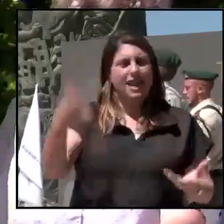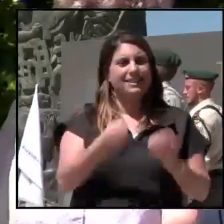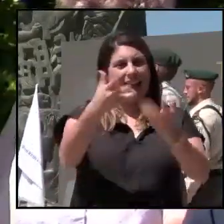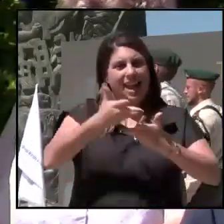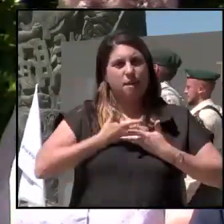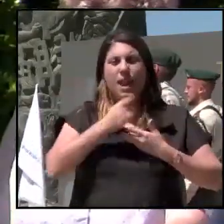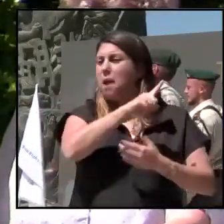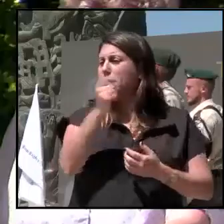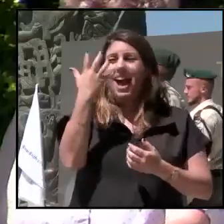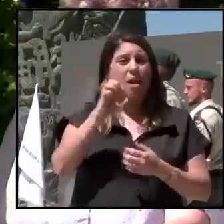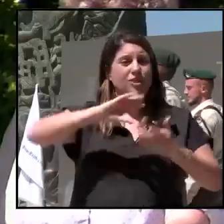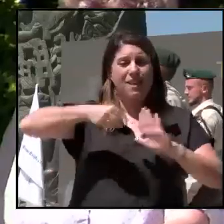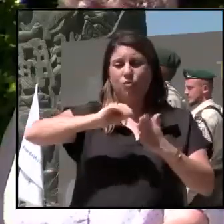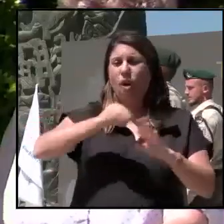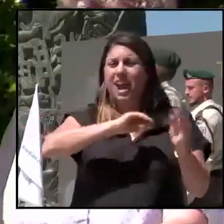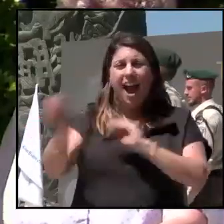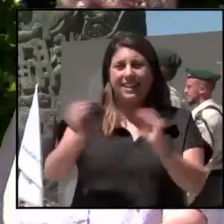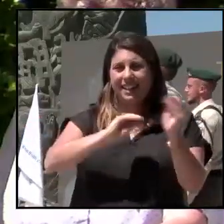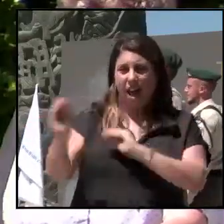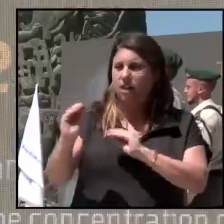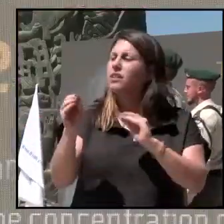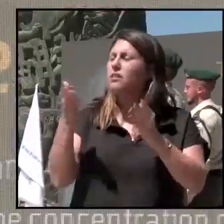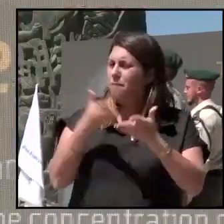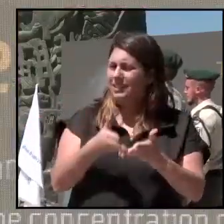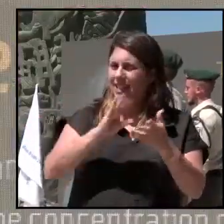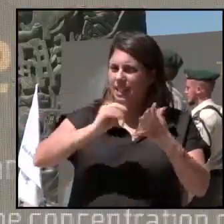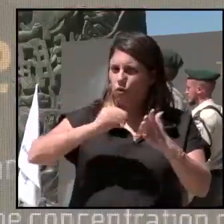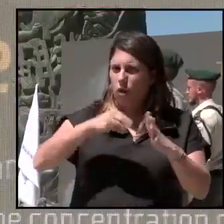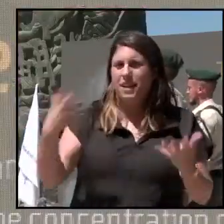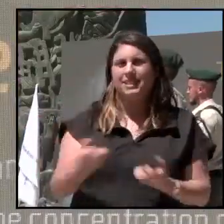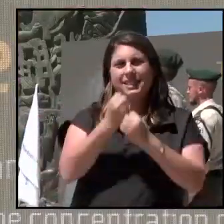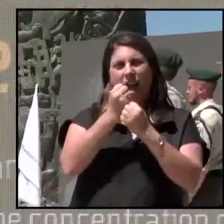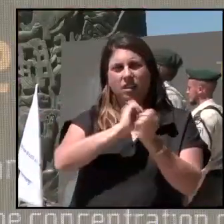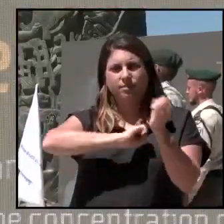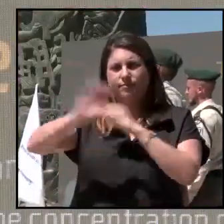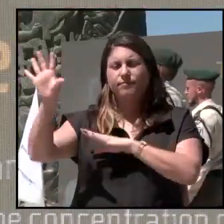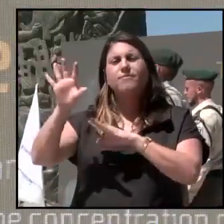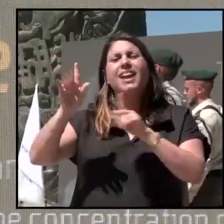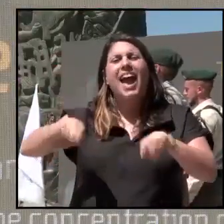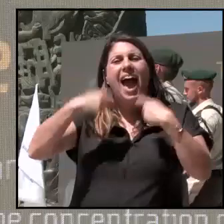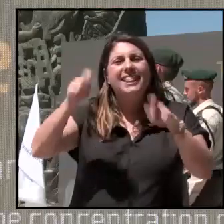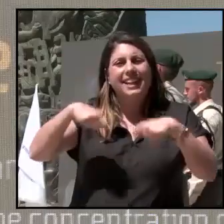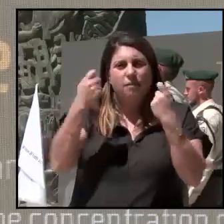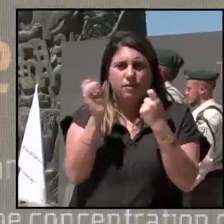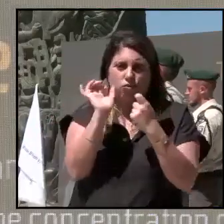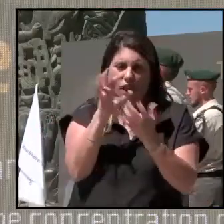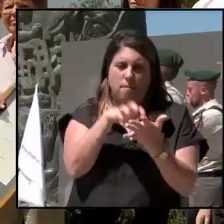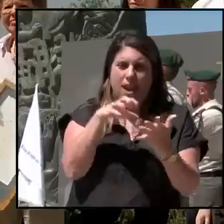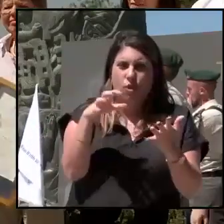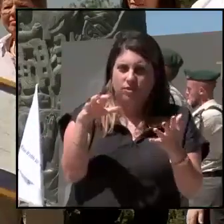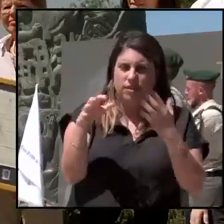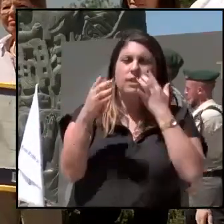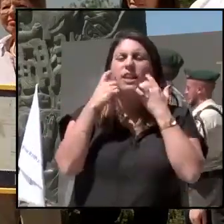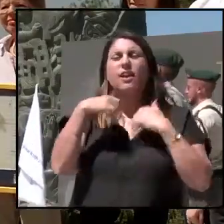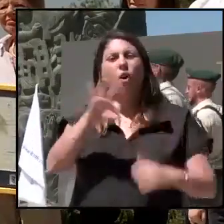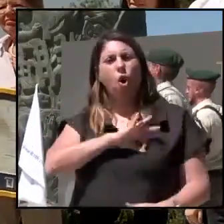לקבל 150 אישורי הגירה, אשר באמצעותם הצליח להוציא את חניכי החוות ממחנות הריכוז. את האות